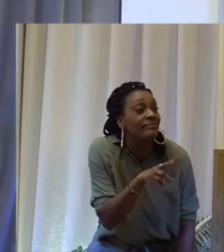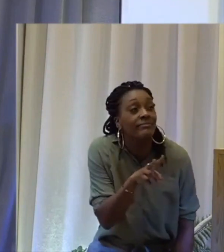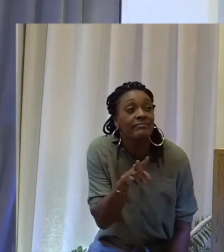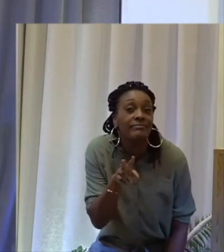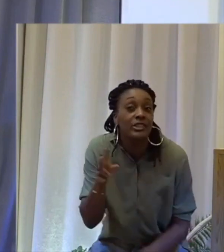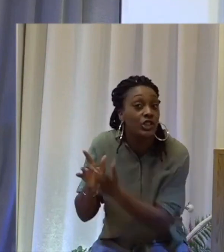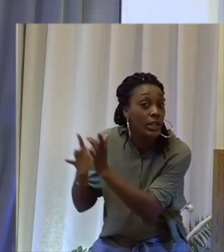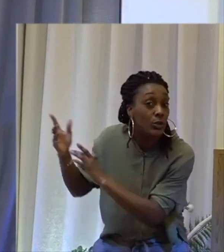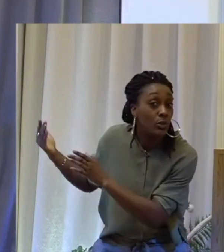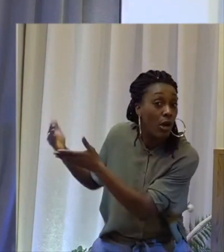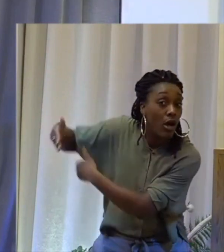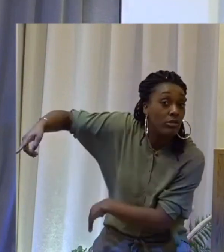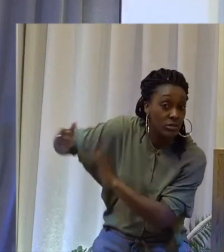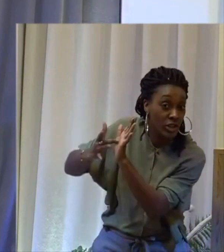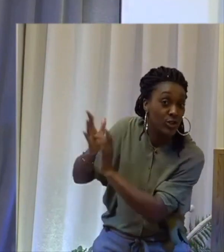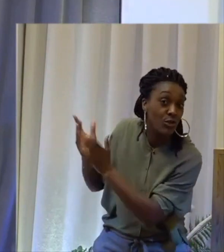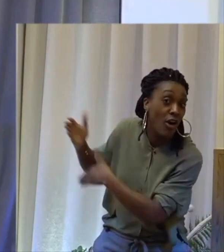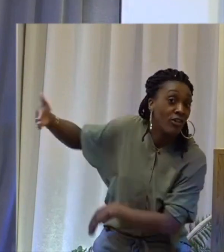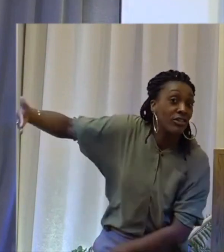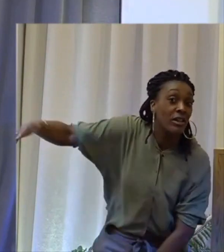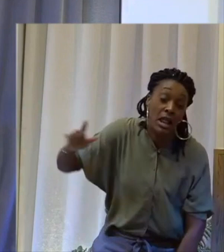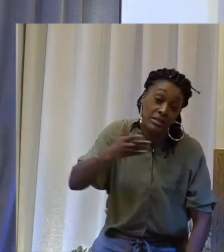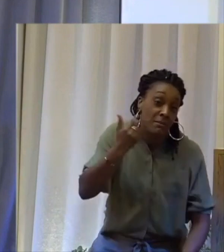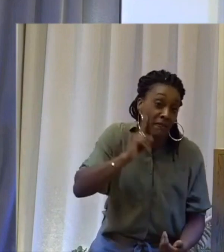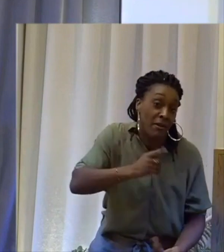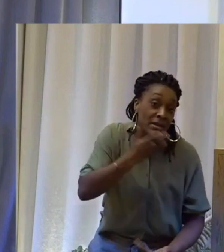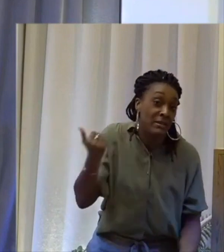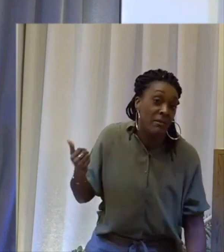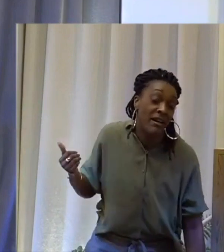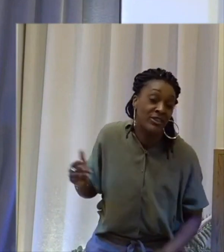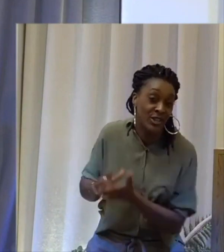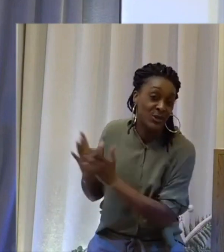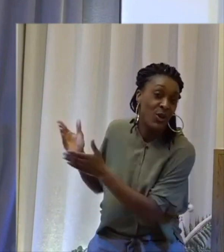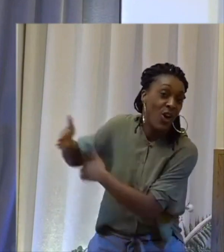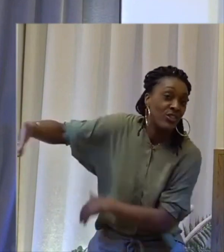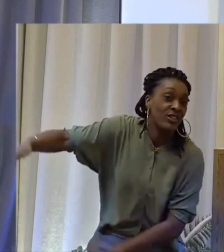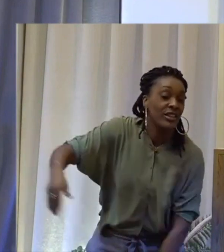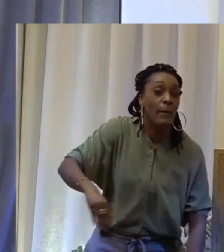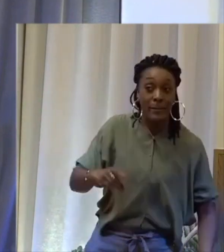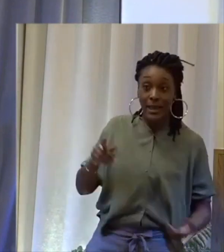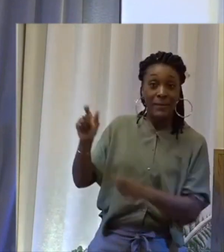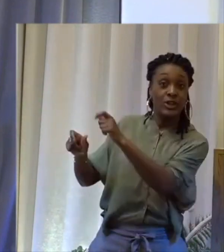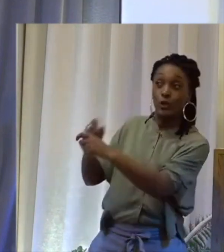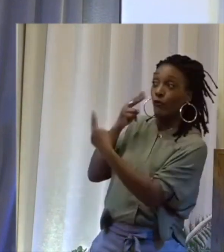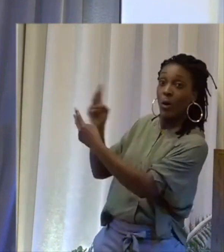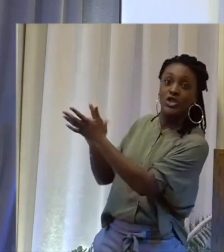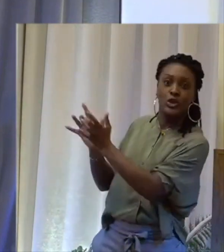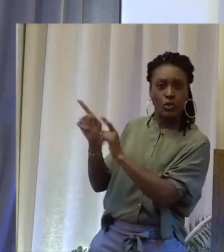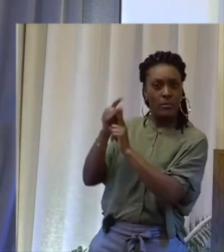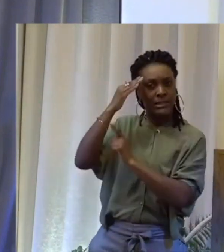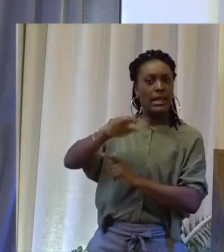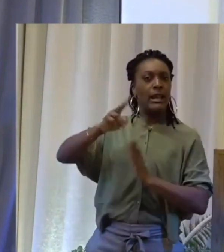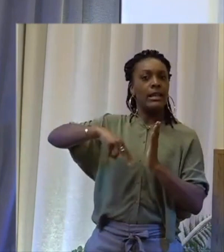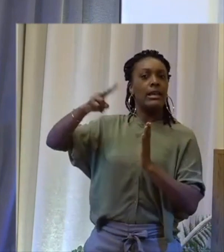Jésus entre dans cette synagogue ce jour-là. Et comme il est pris comme un rabbi, c'est-à-dire un maître capable de